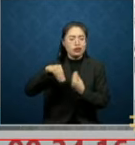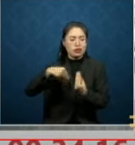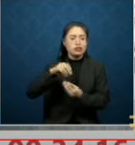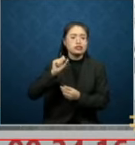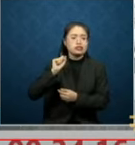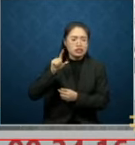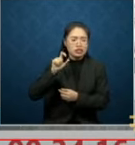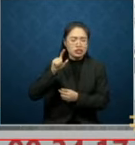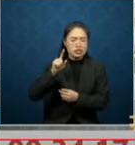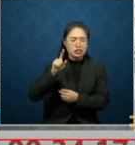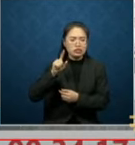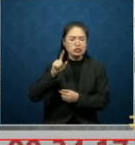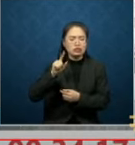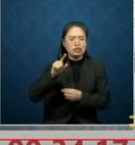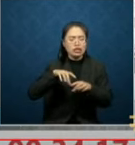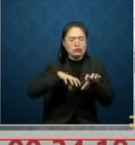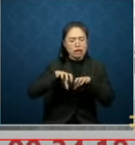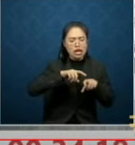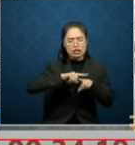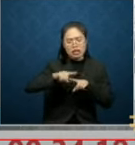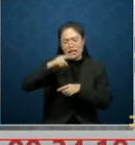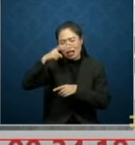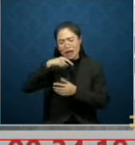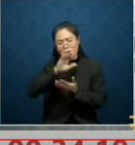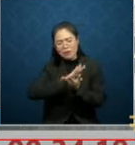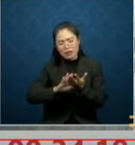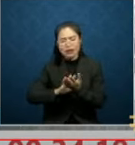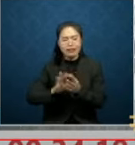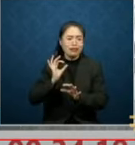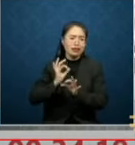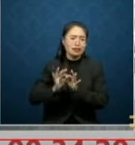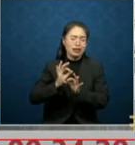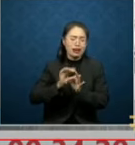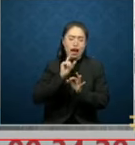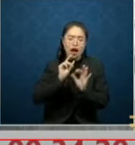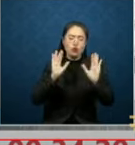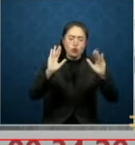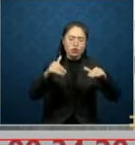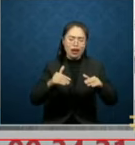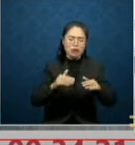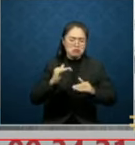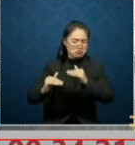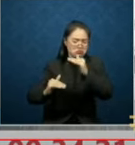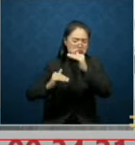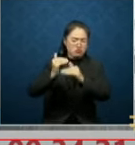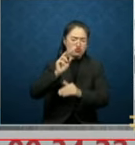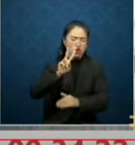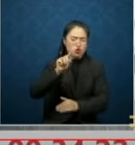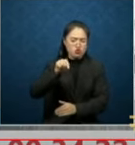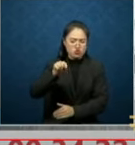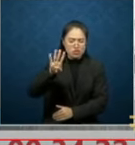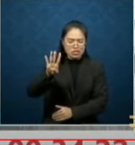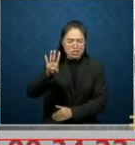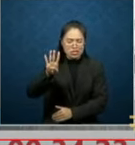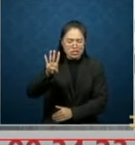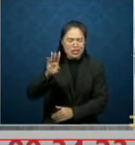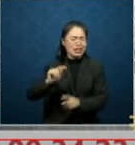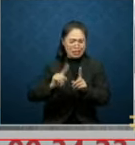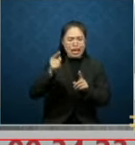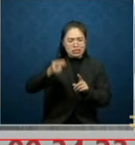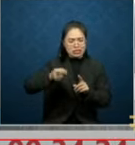คลังไงเว็บสภาพัฒนาการแห่งประเทศไทยนาการกรุงไทยเนี่ยเขาก็บอกว่าโต 2.4-2.5 แต่ท้ายที่สุดแล้วมันก็โตแค่